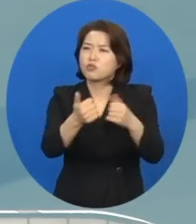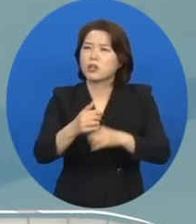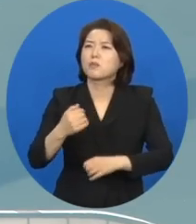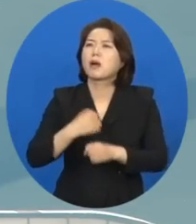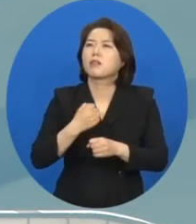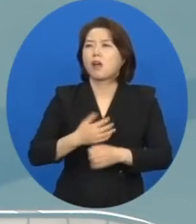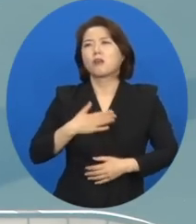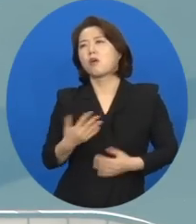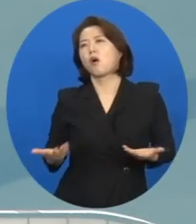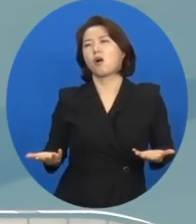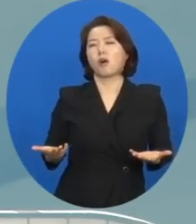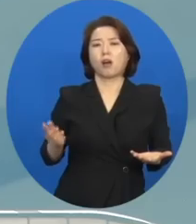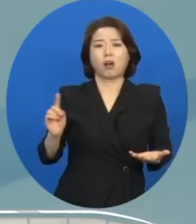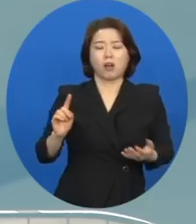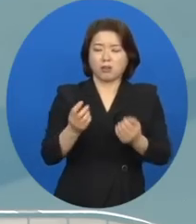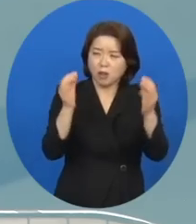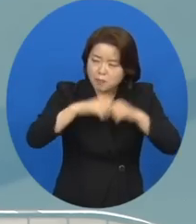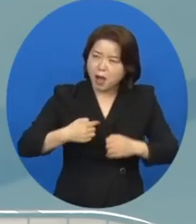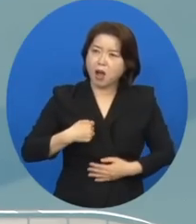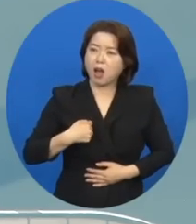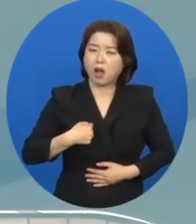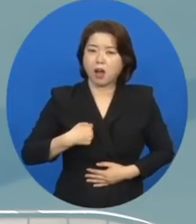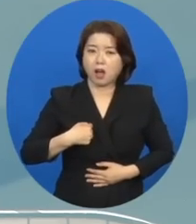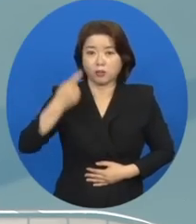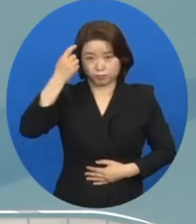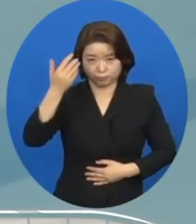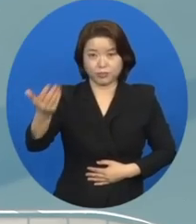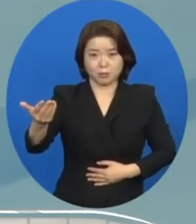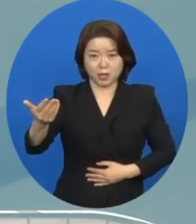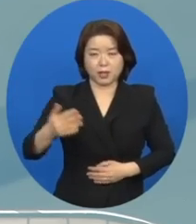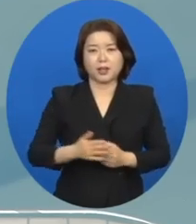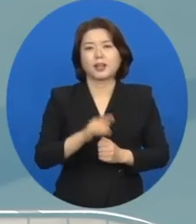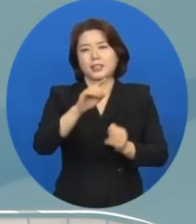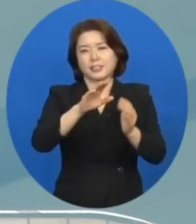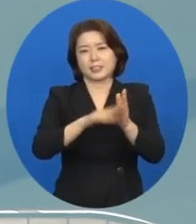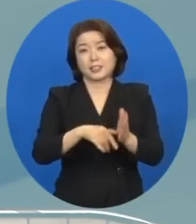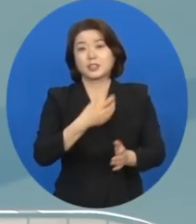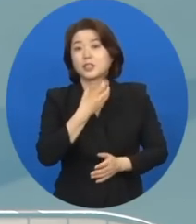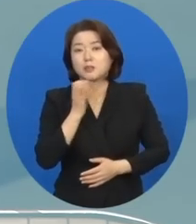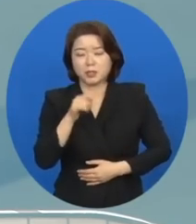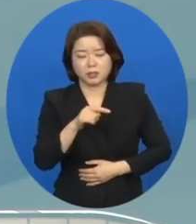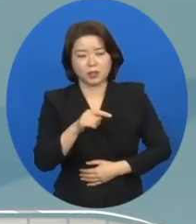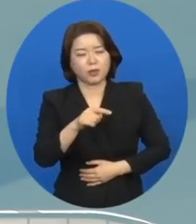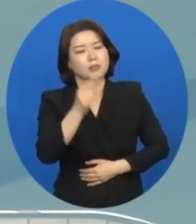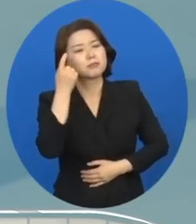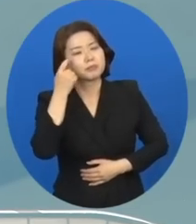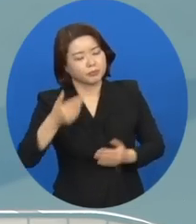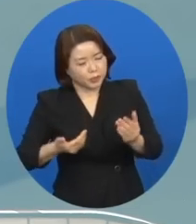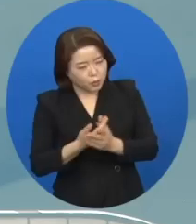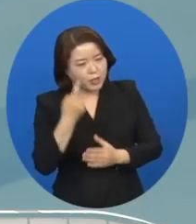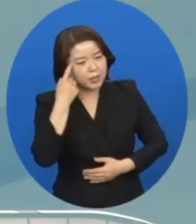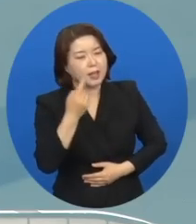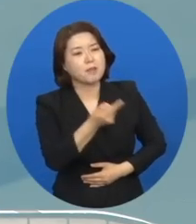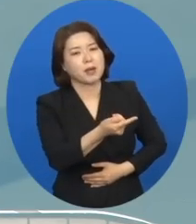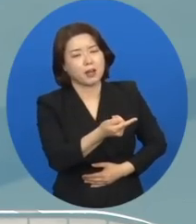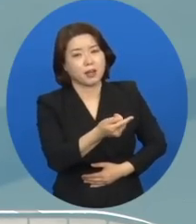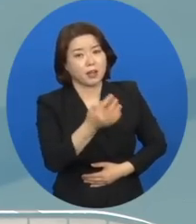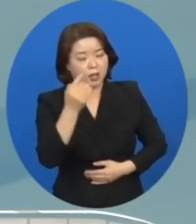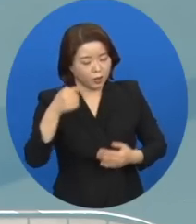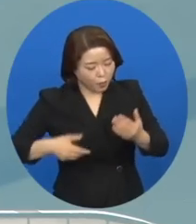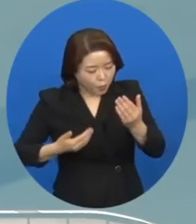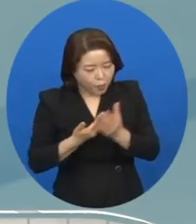이제 완전히 망한 것입니까? 라고 묻죠. 그때 베드로가 회개하십시오.